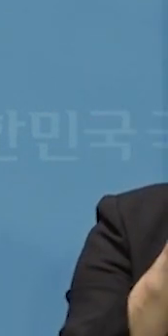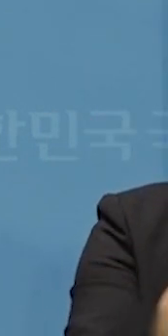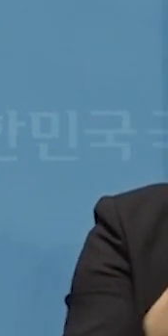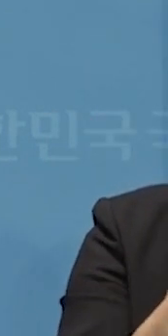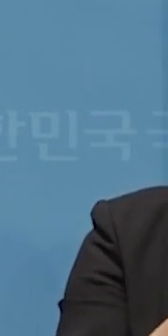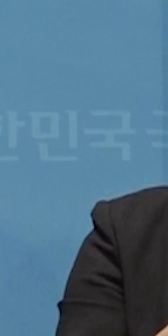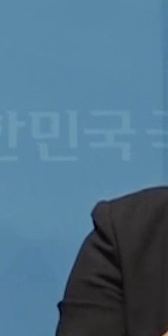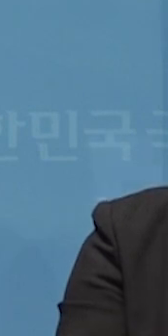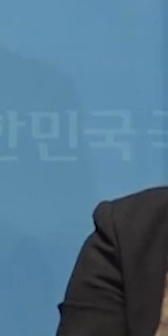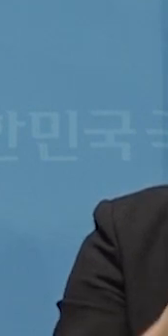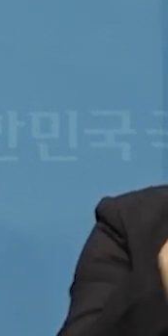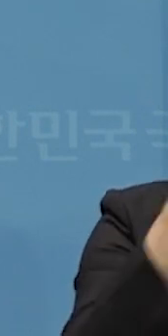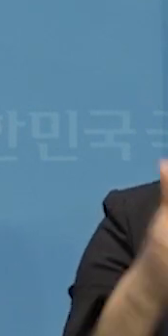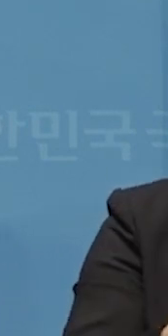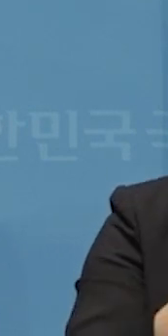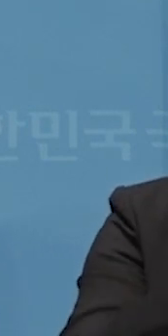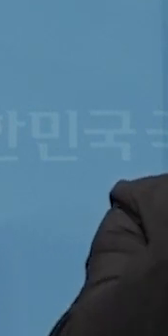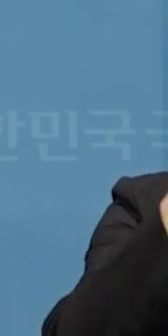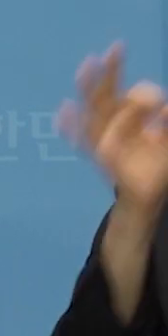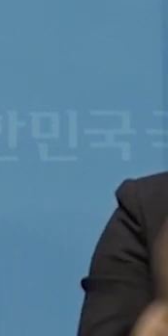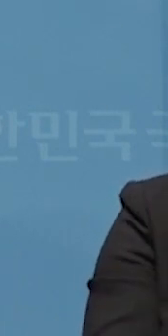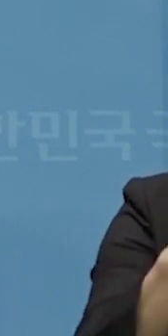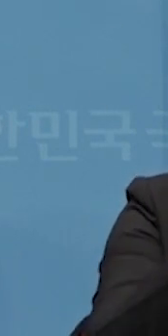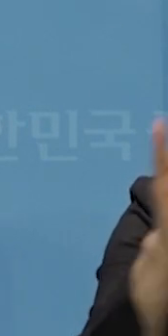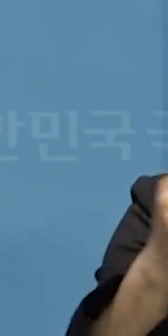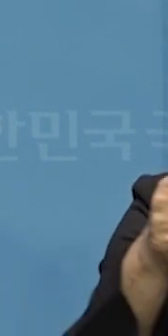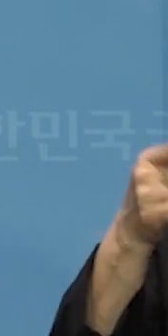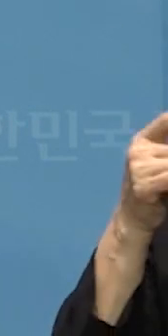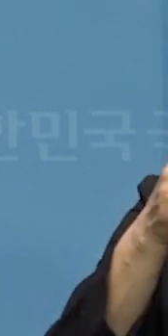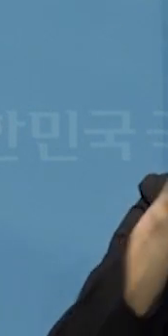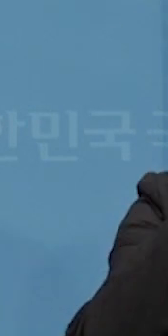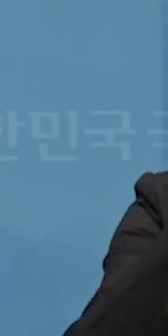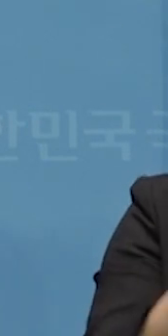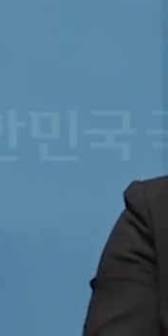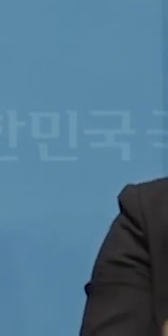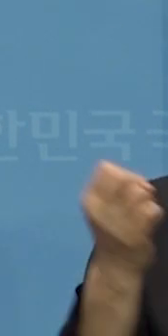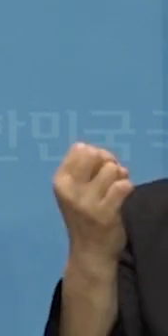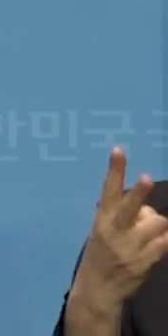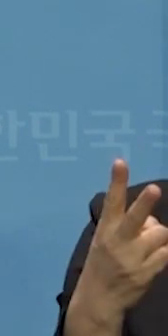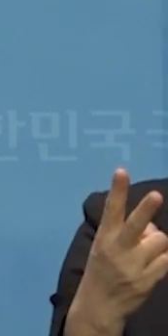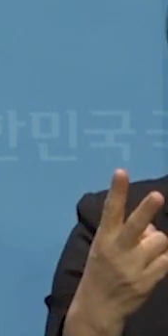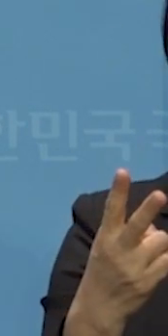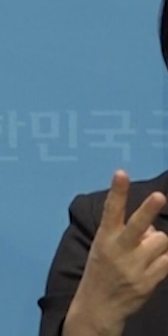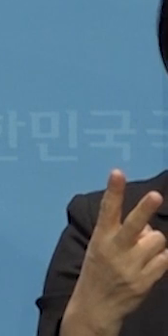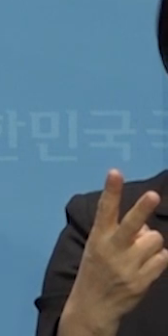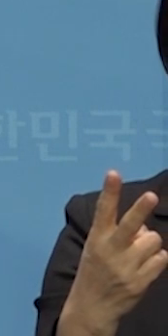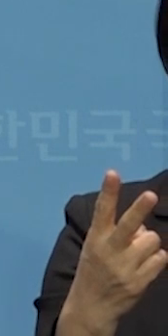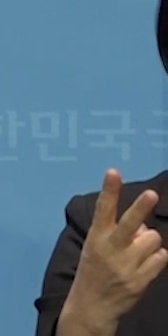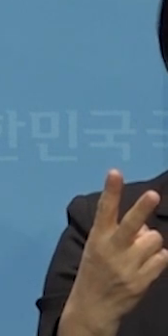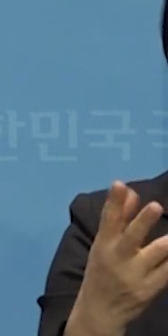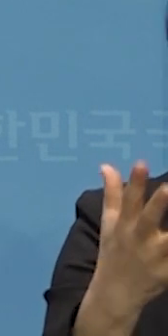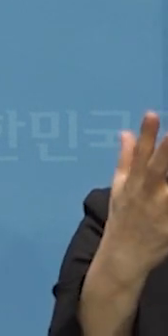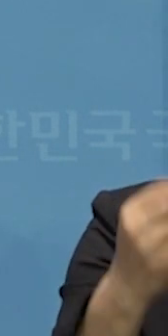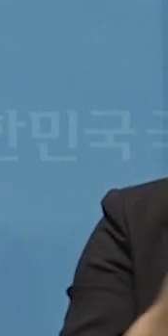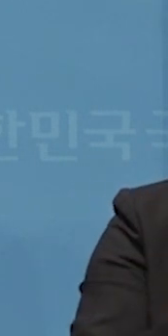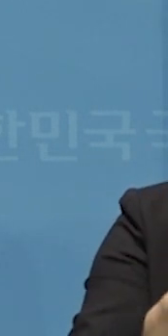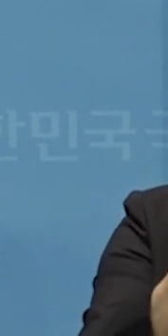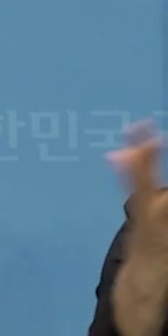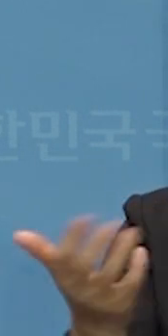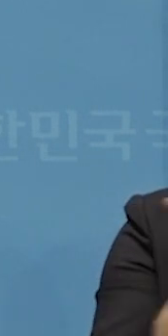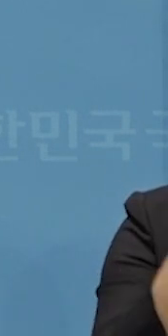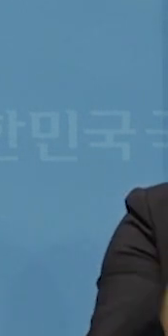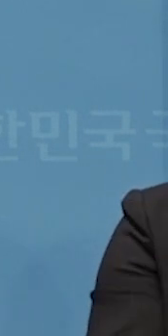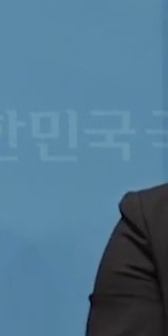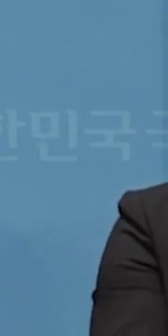66세 이상 노인 빈곤율 OECD 1위를 기록하였습니다 이뿐만이 아닙니다 수백명의 사상자가 나온